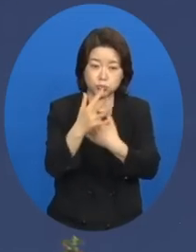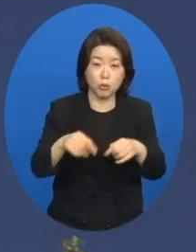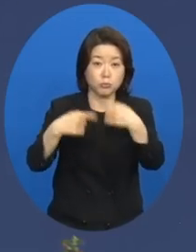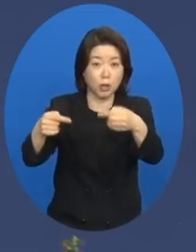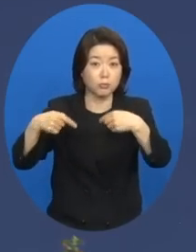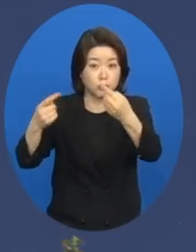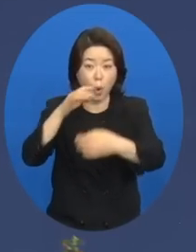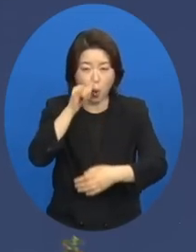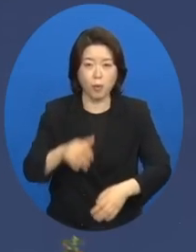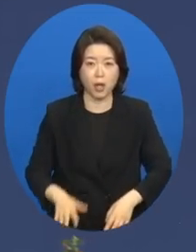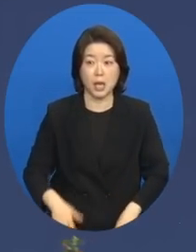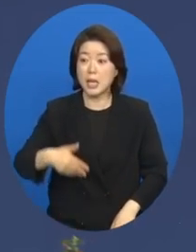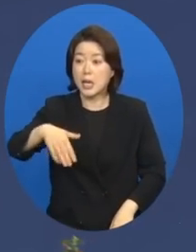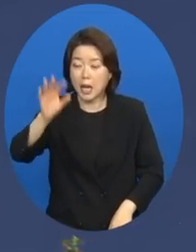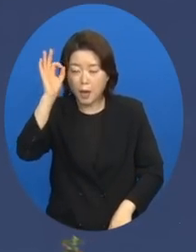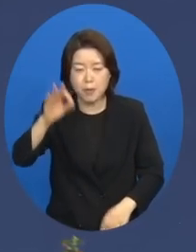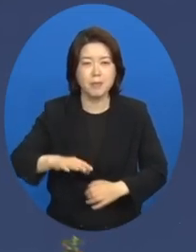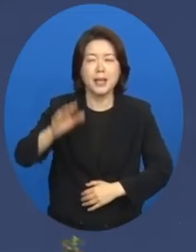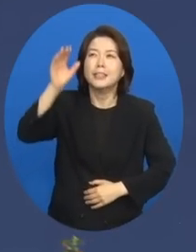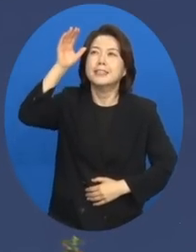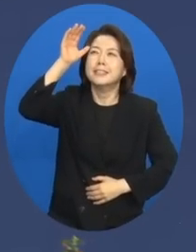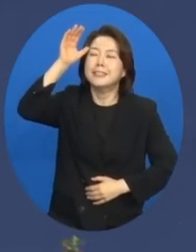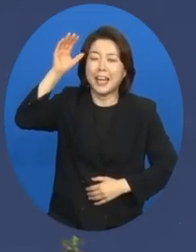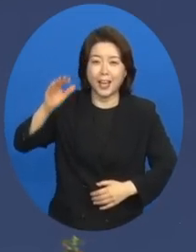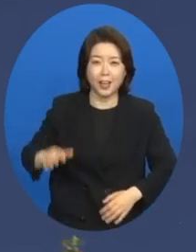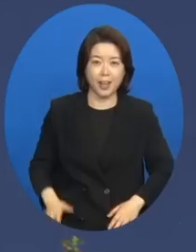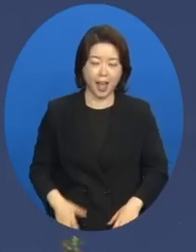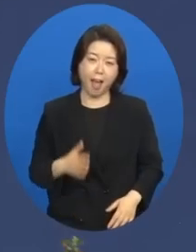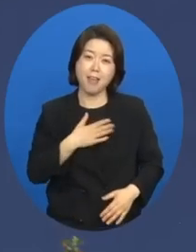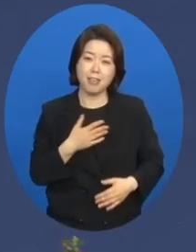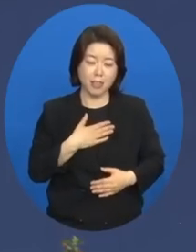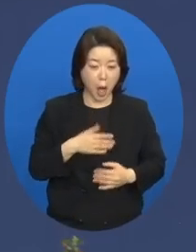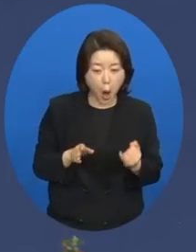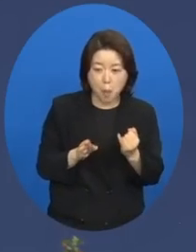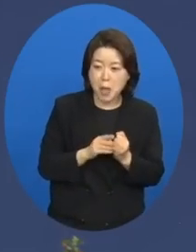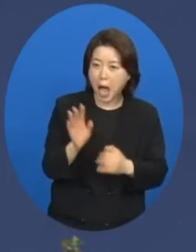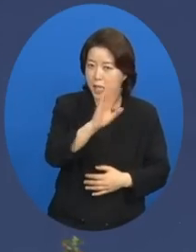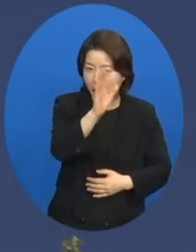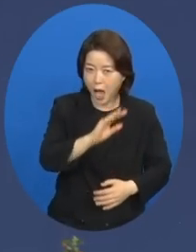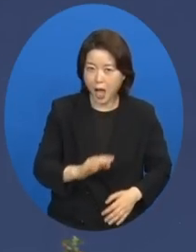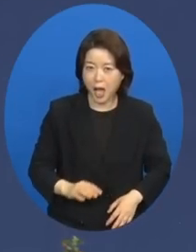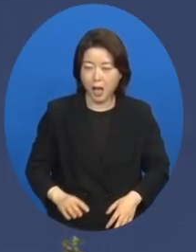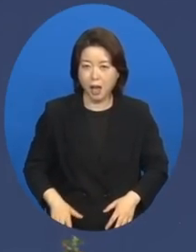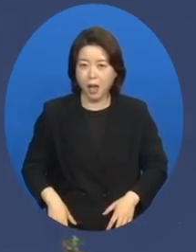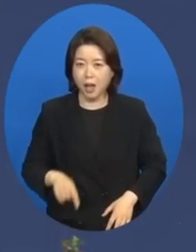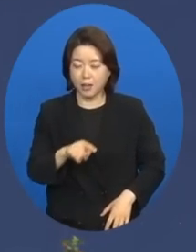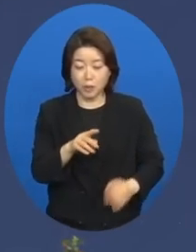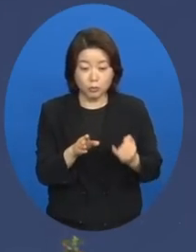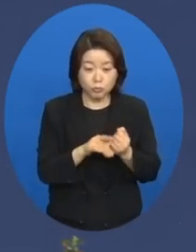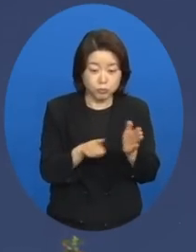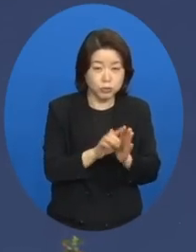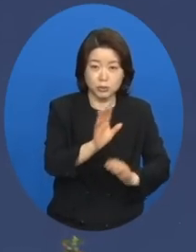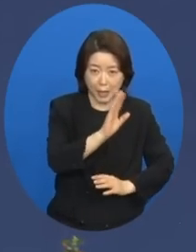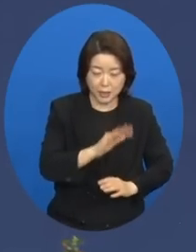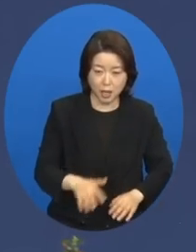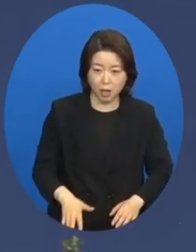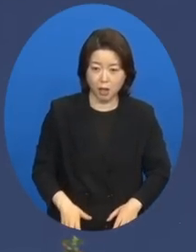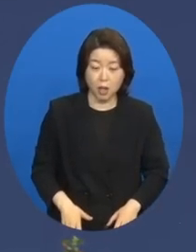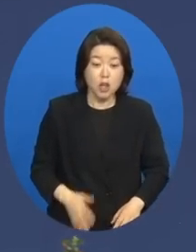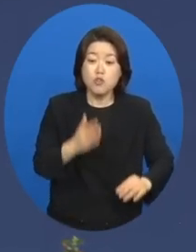갔어요. 그럼 가면 기대가 되기에 아니 나 같은 안모태도 주님을 만나서 이렇게 뒤늦게 만나 편입한